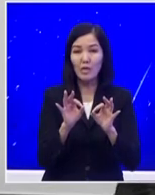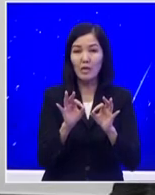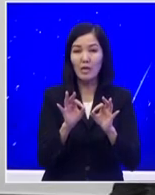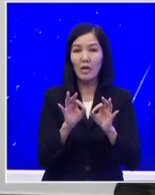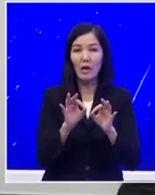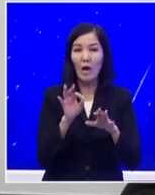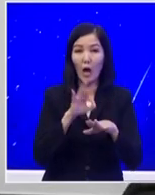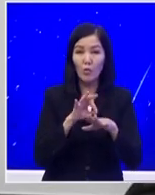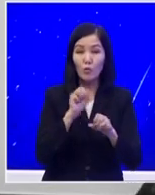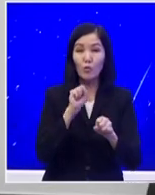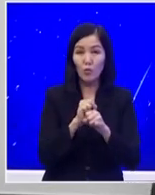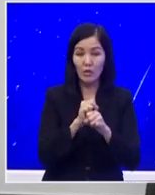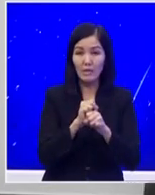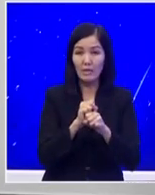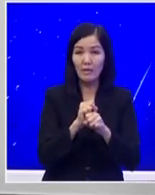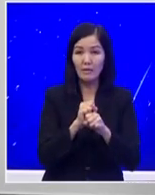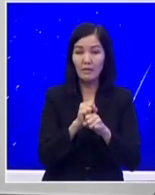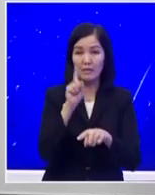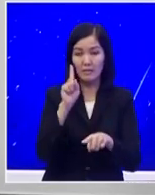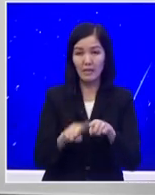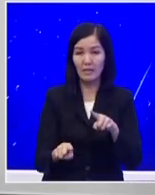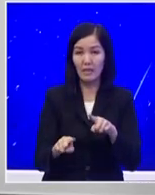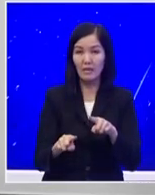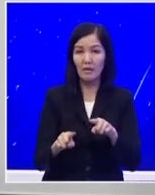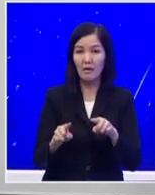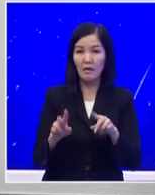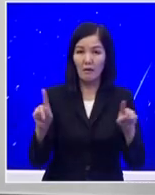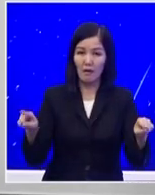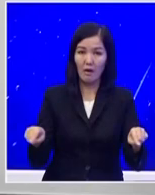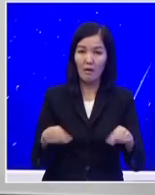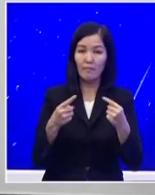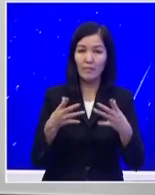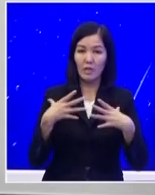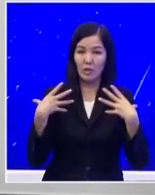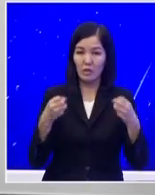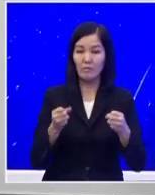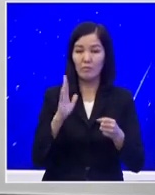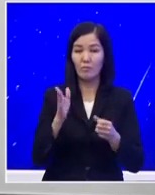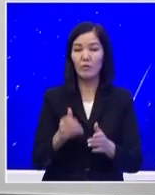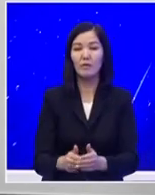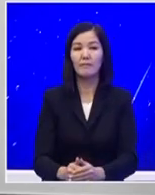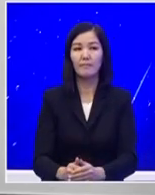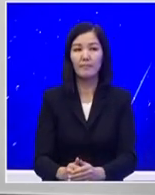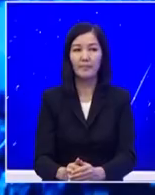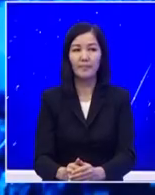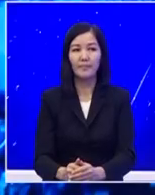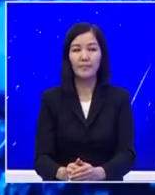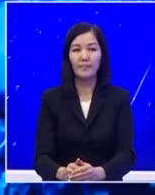үзсек, таралуын. Со кезде біз тезірек өзімізді жазыламыз, карантинда уақытында жабылады.